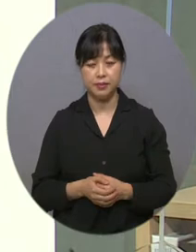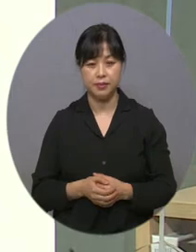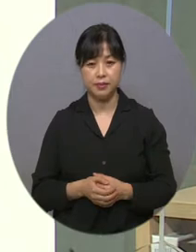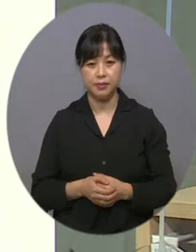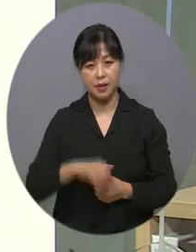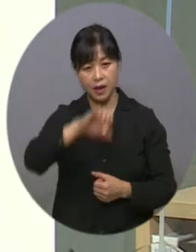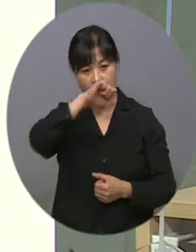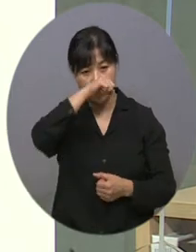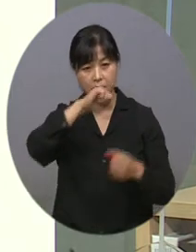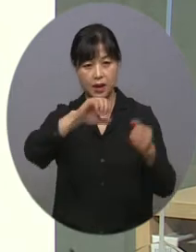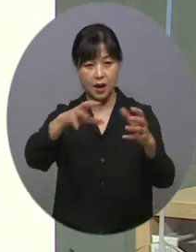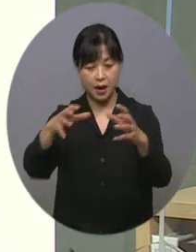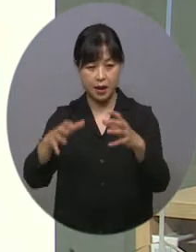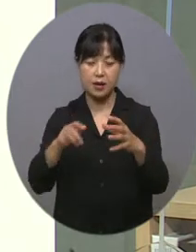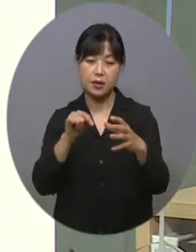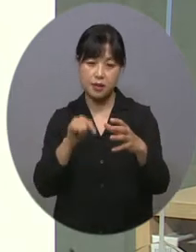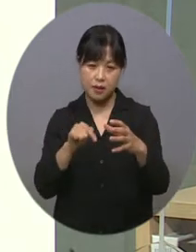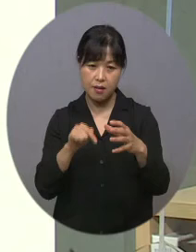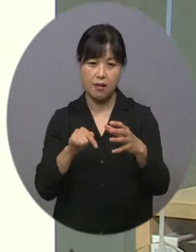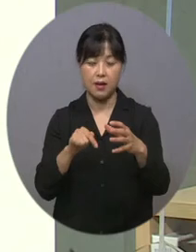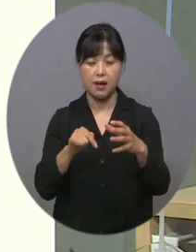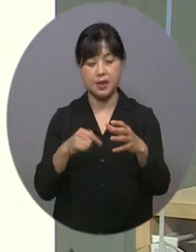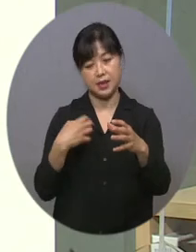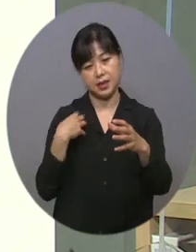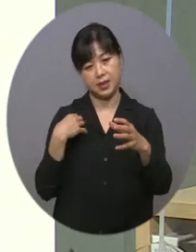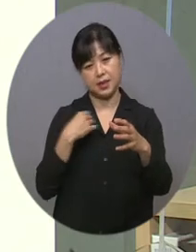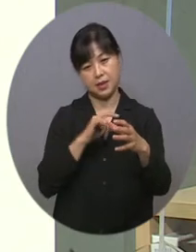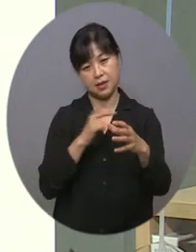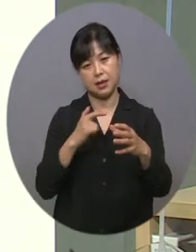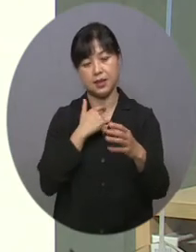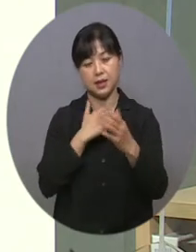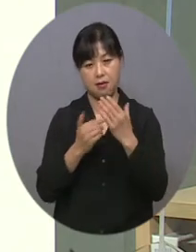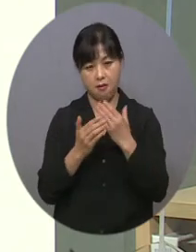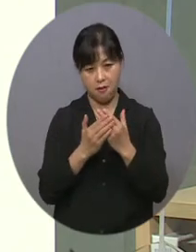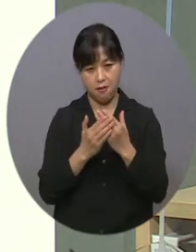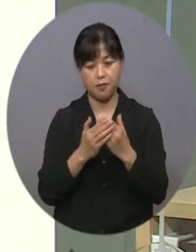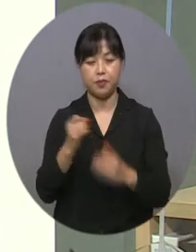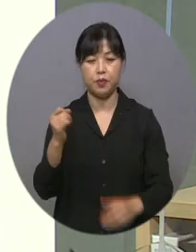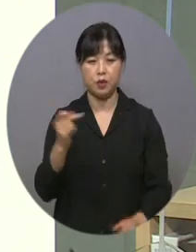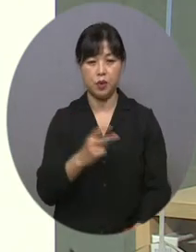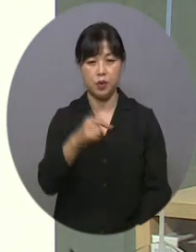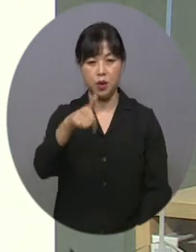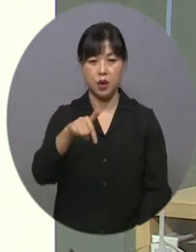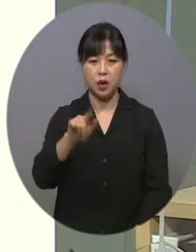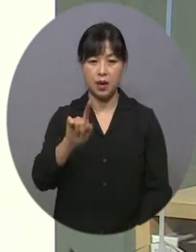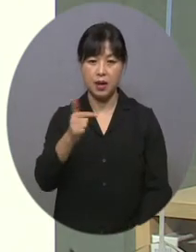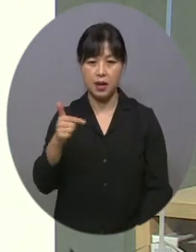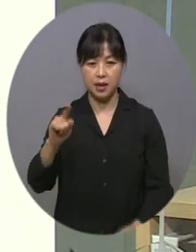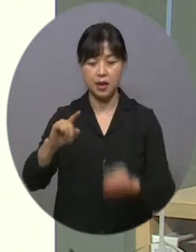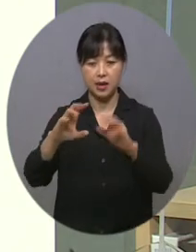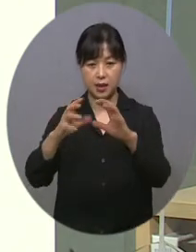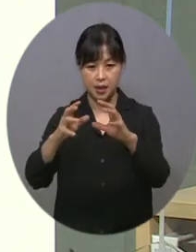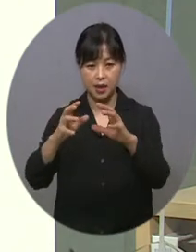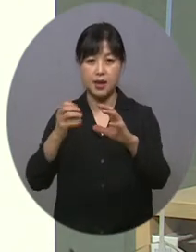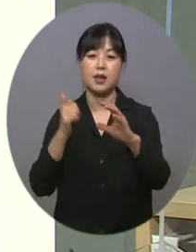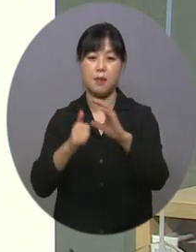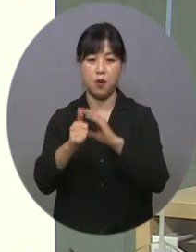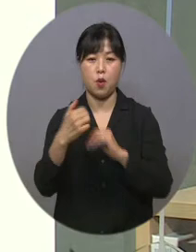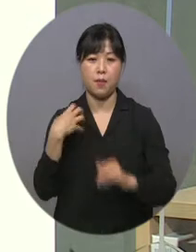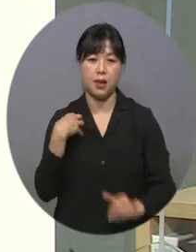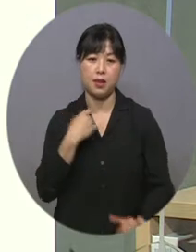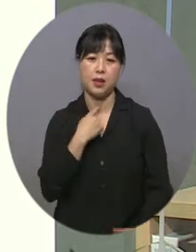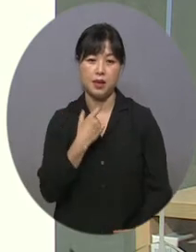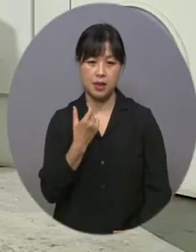그 아프리카의 여러 가지 그 직책을 맡고 예. 가나 대사까지 하시다가 예. 얼마